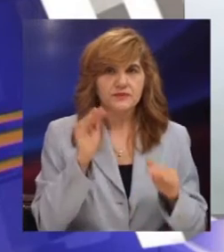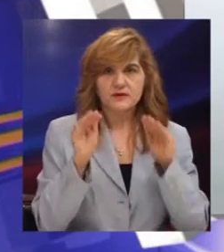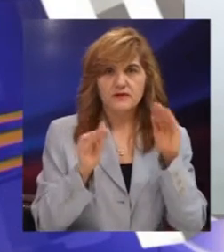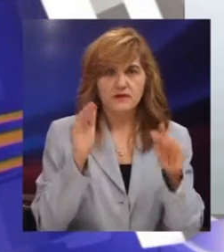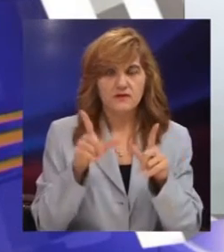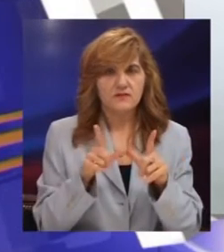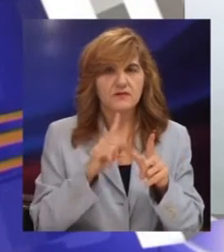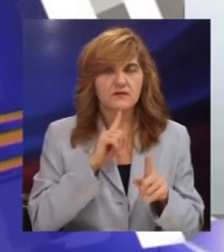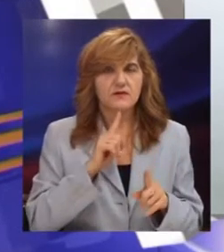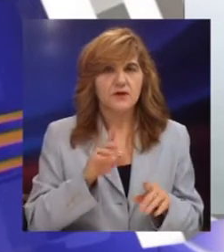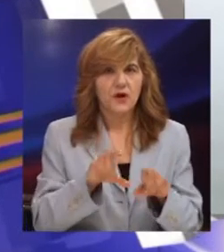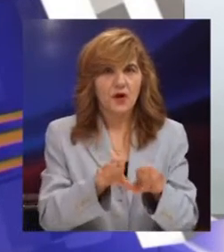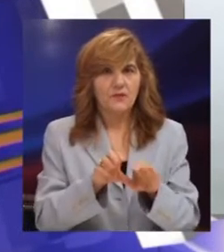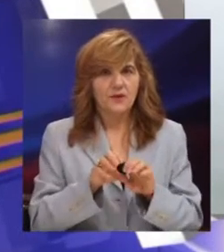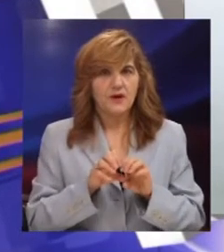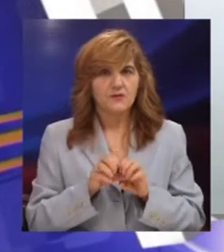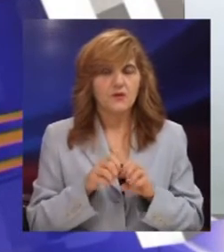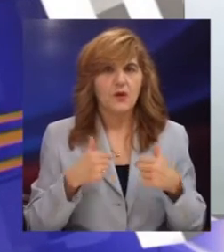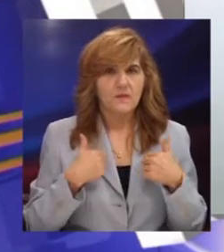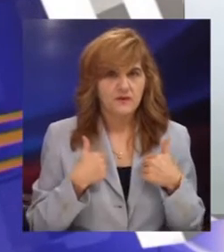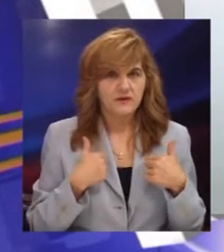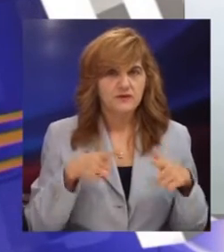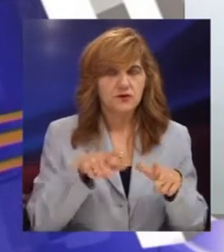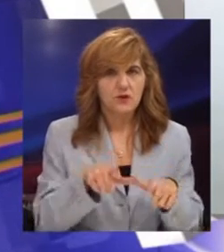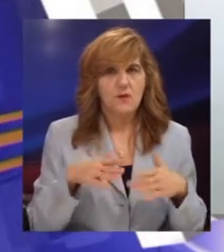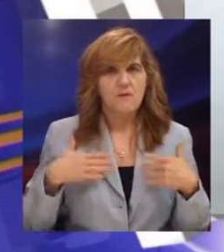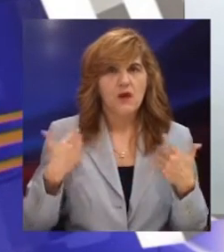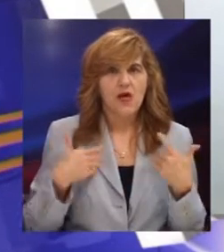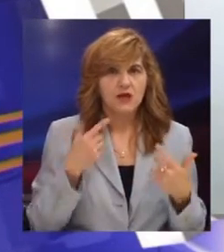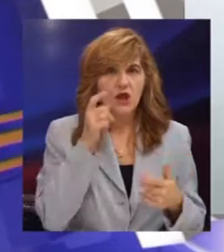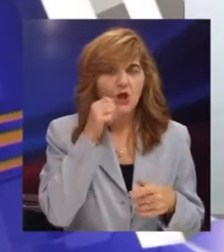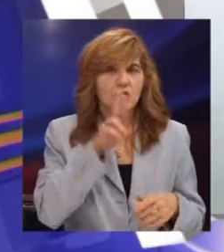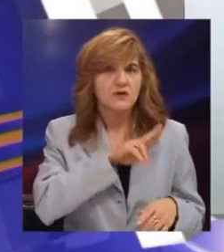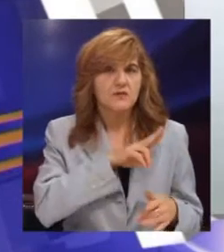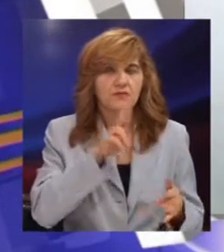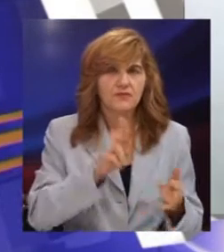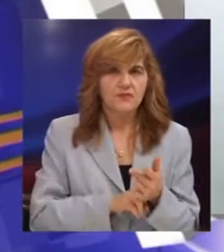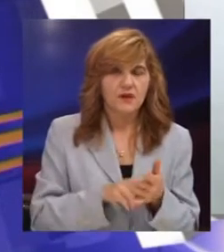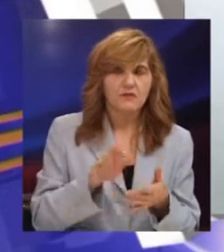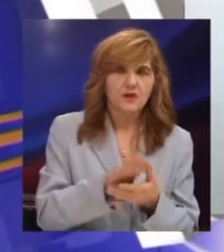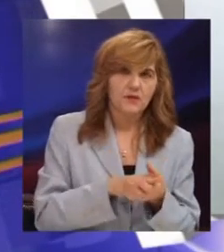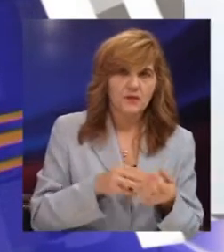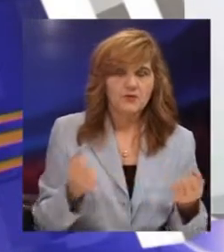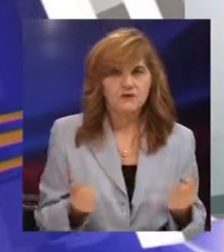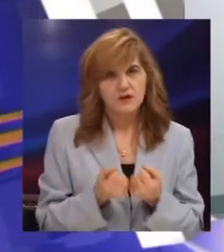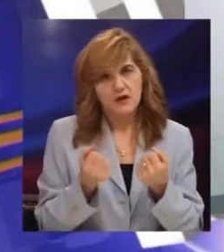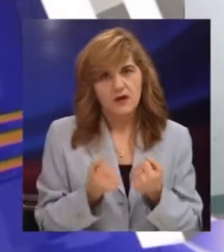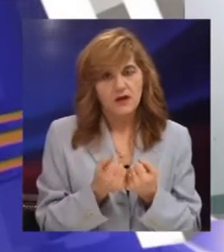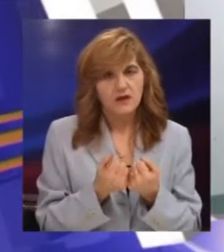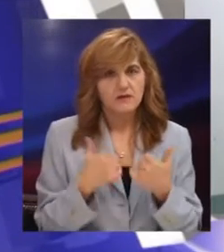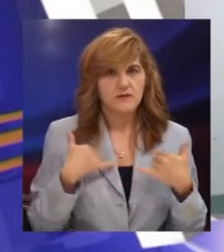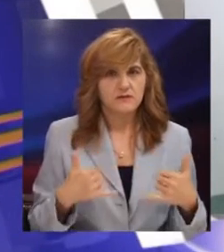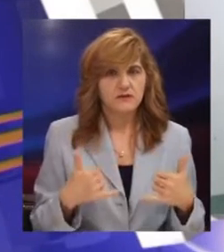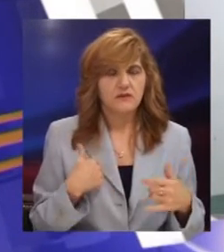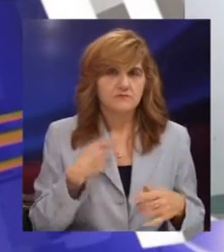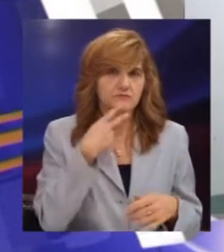informisao i privuklo me to da mladi ljudi imaju inicijativu da neke stvari pokreću i da menjaju. Došao sam